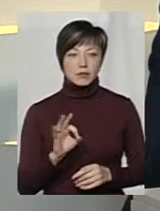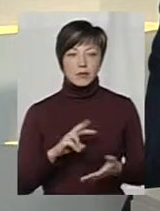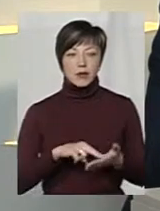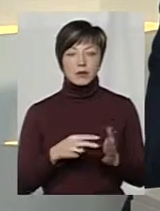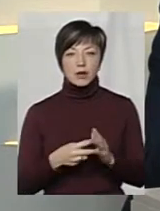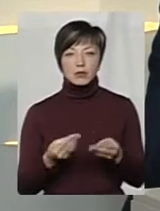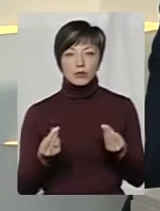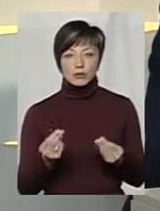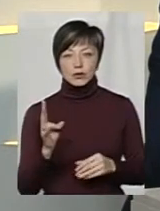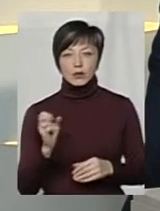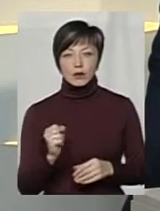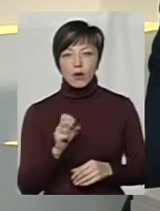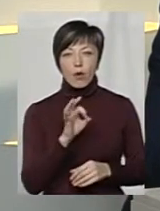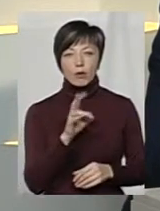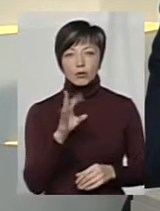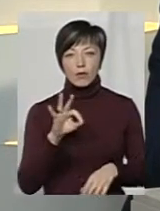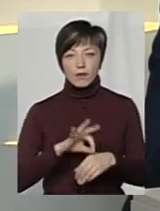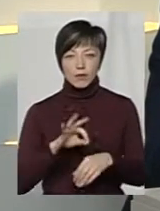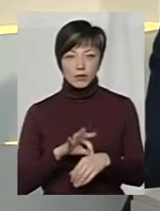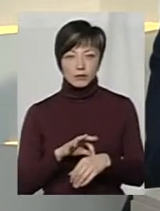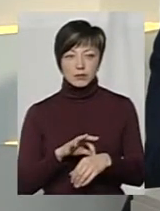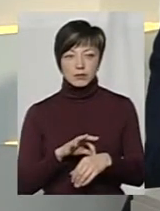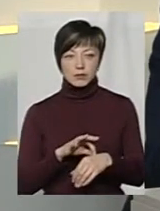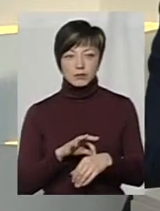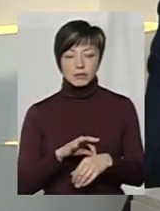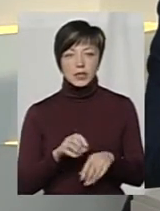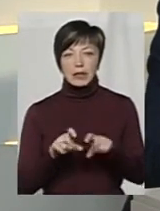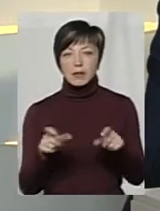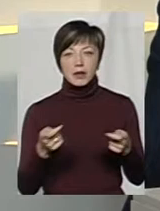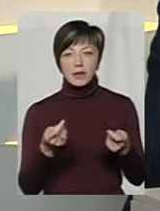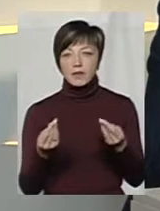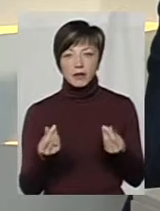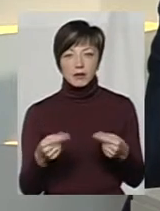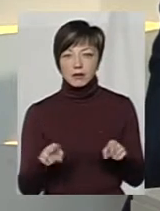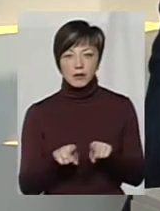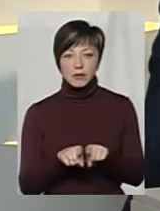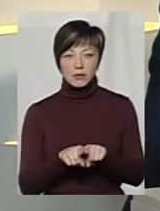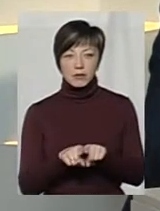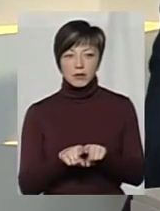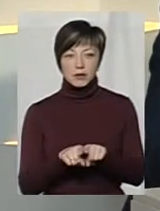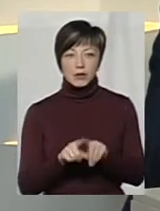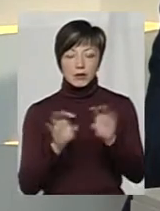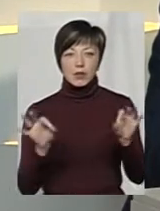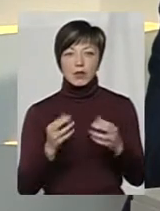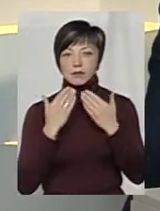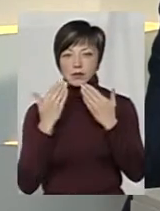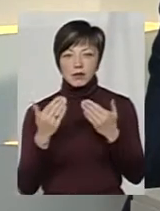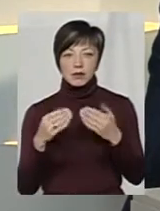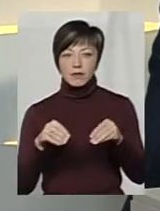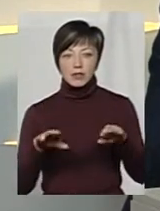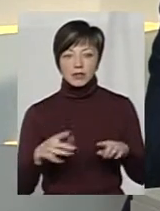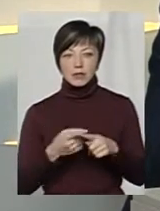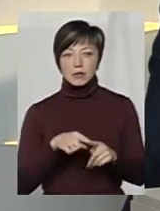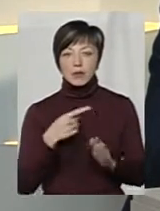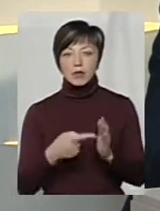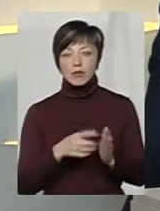передбачення коштів на онкологію, департамент фінансів таким не звертався ні разу, і ми вирішуємо це питання. Було